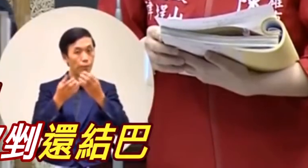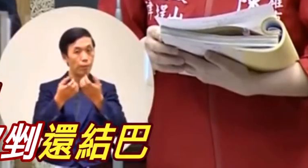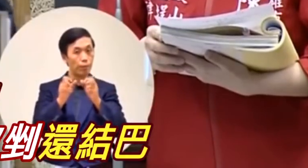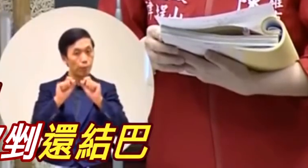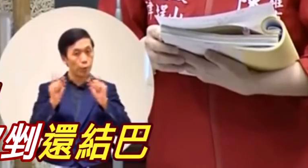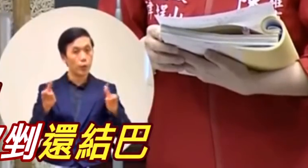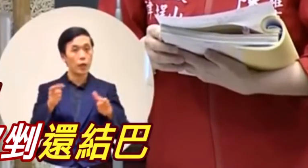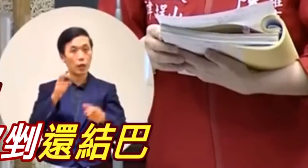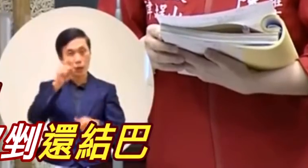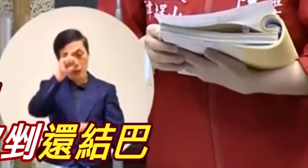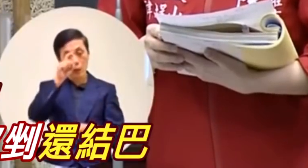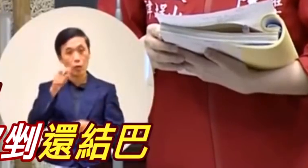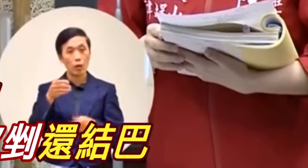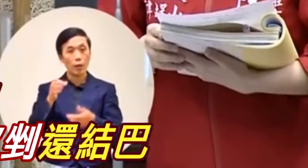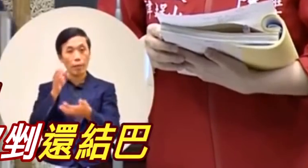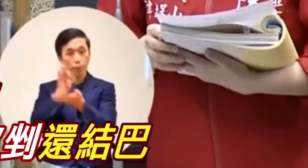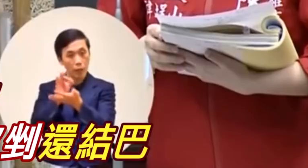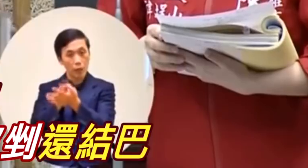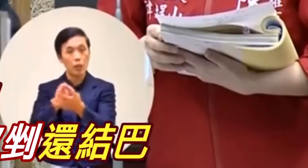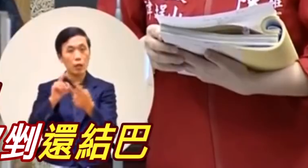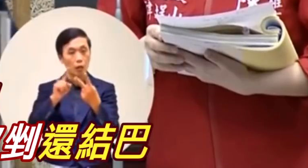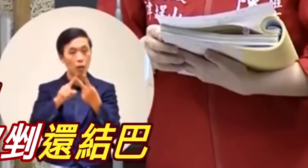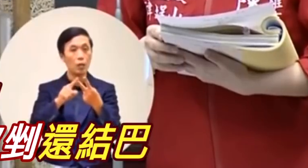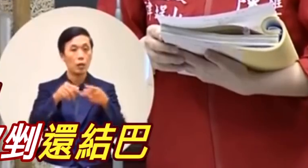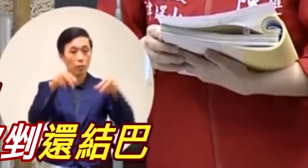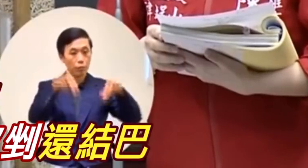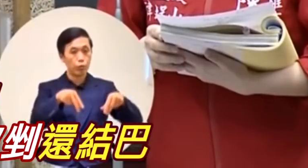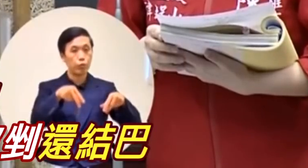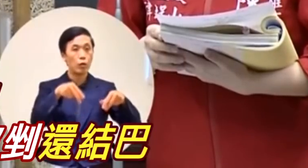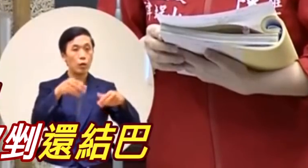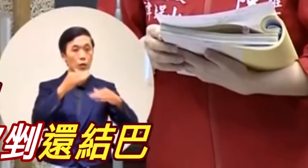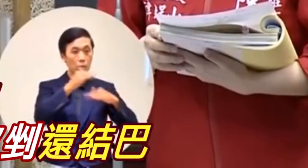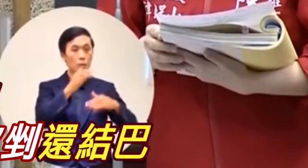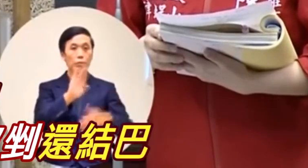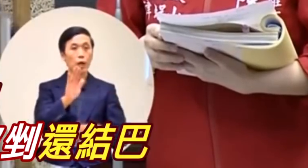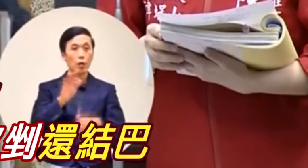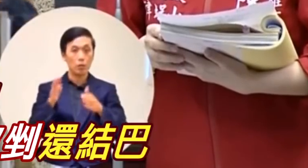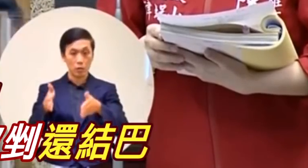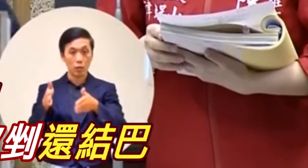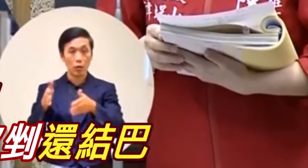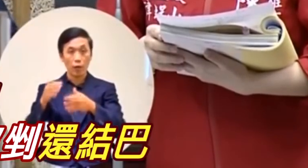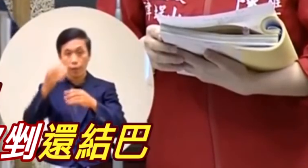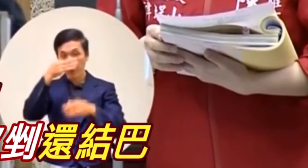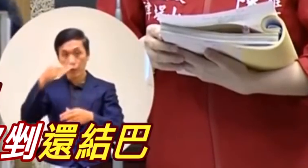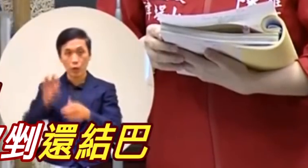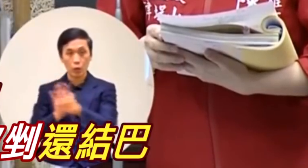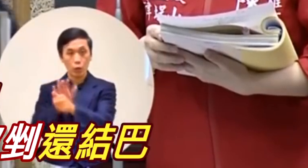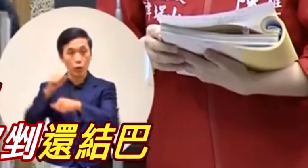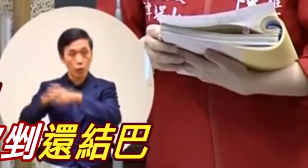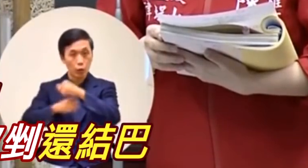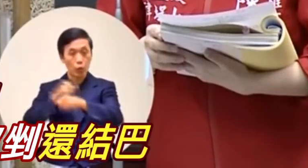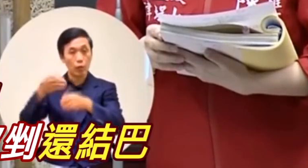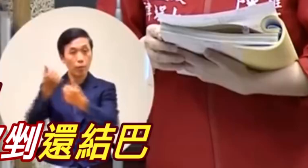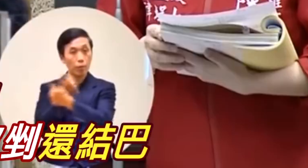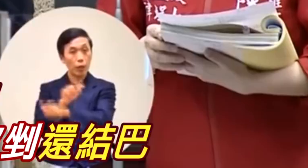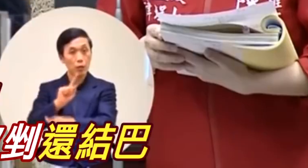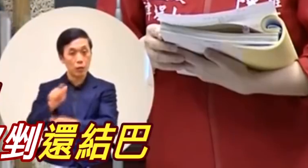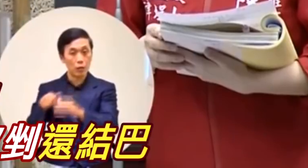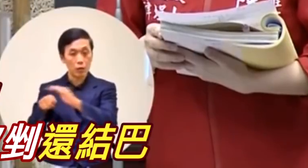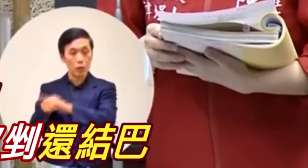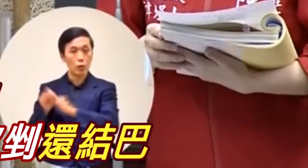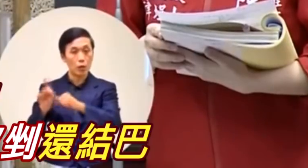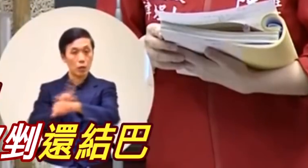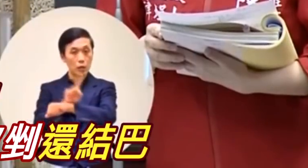然后希望它是不绑约。那以目前我们在凤山推动的这个经验，那进去每一次一个小时的收费